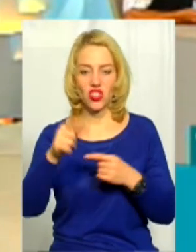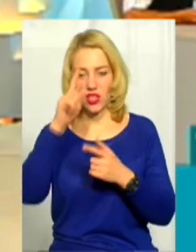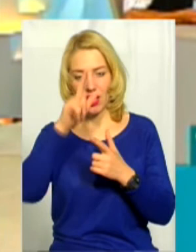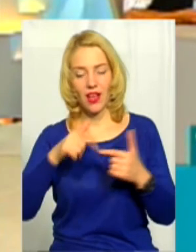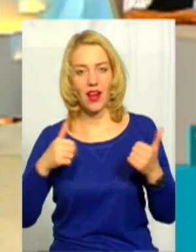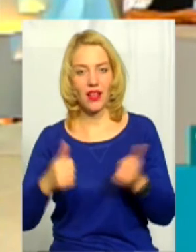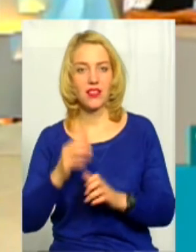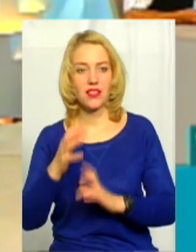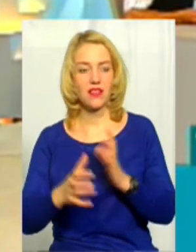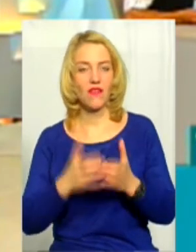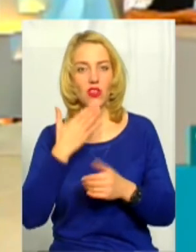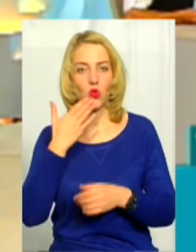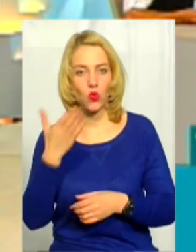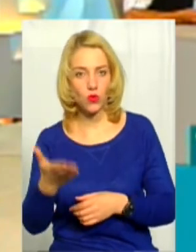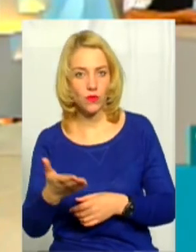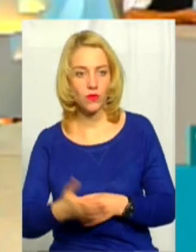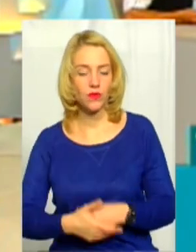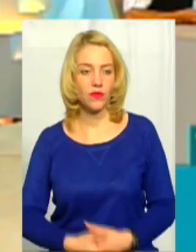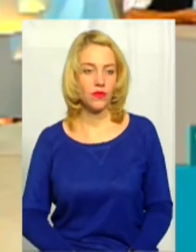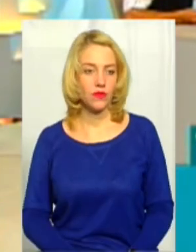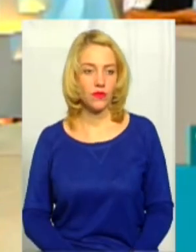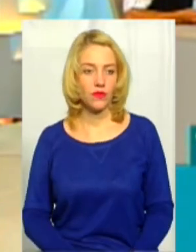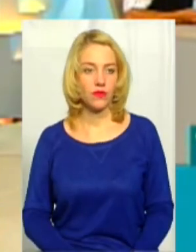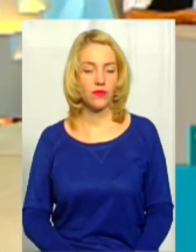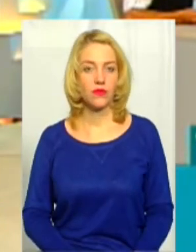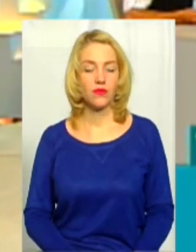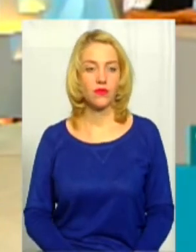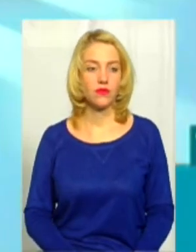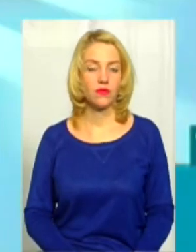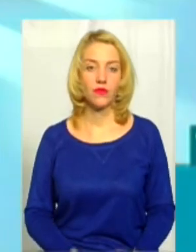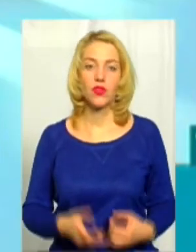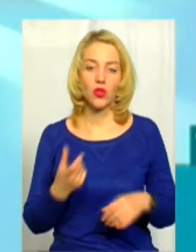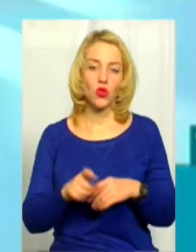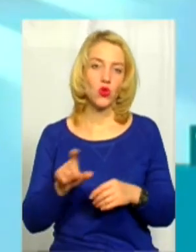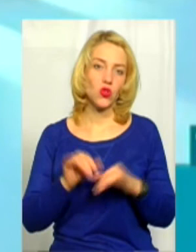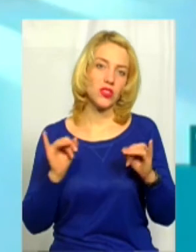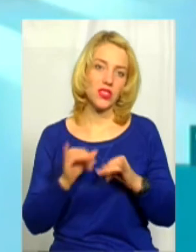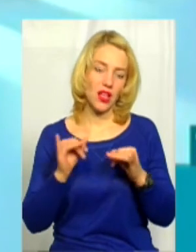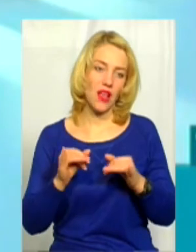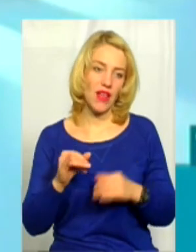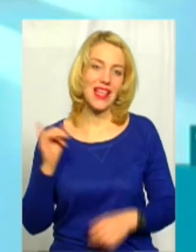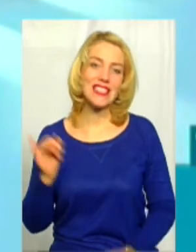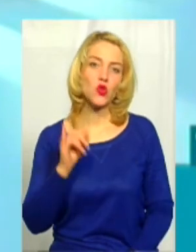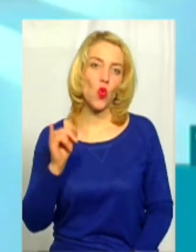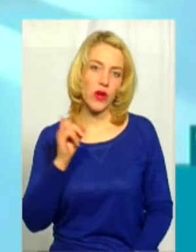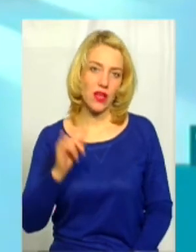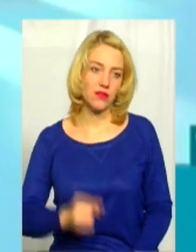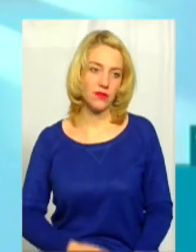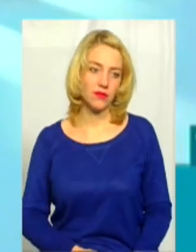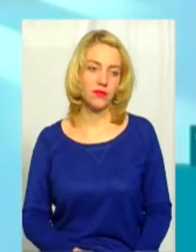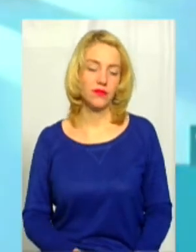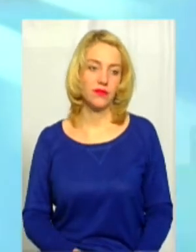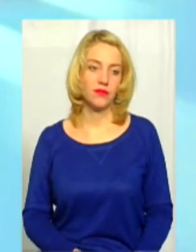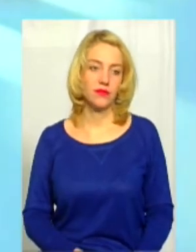oui. Une histoire un peu spéciale. Дуже цікава історія. J'étais le sponsor